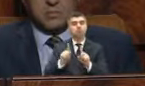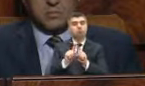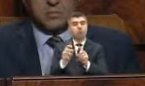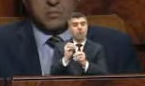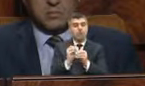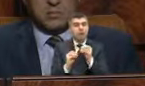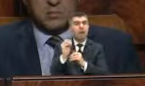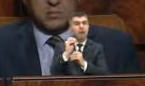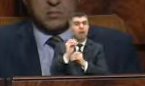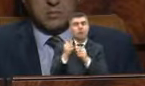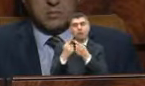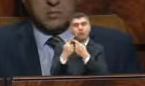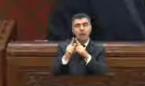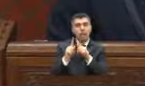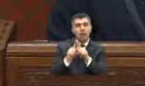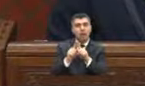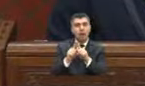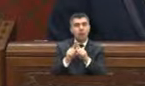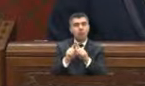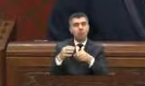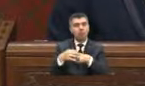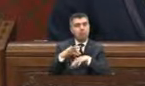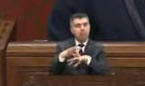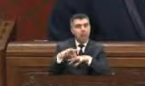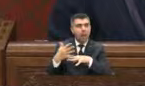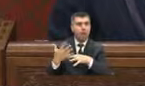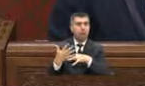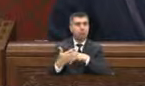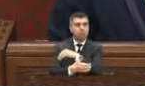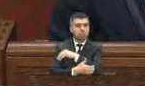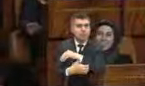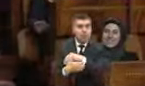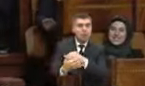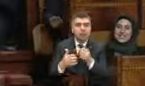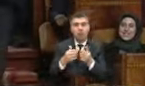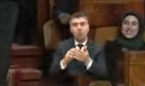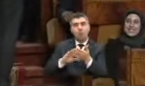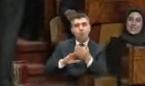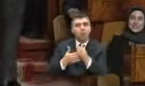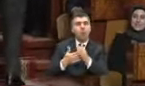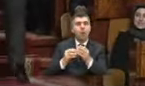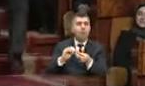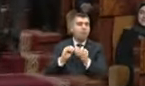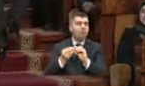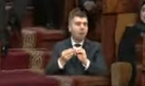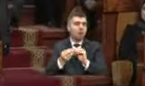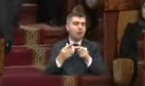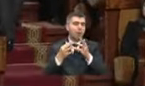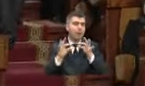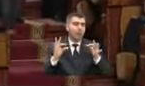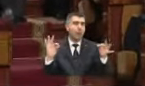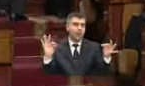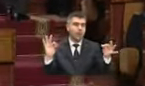نتيجة التفكك والعنف الأسري والفقر. فما هي الإجراءات والتدابير التي تعتزمون اتخاذها من أجل